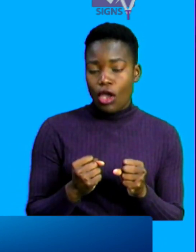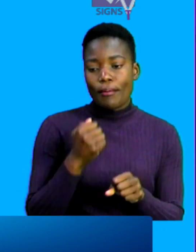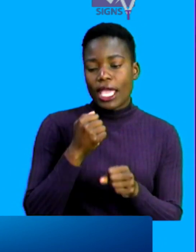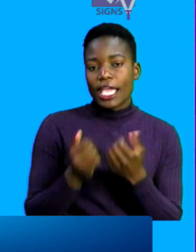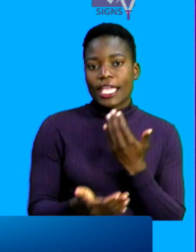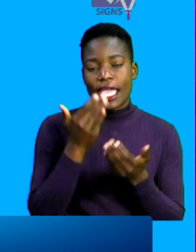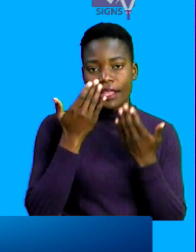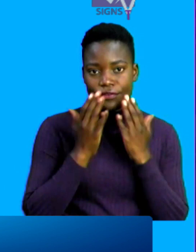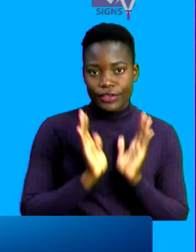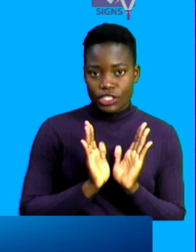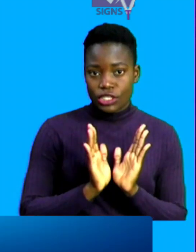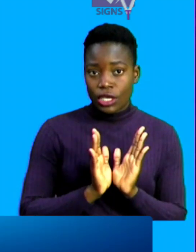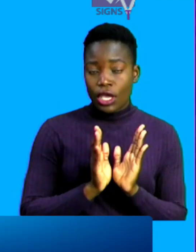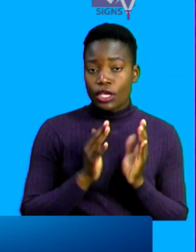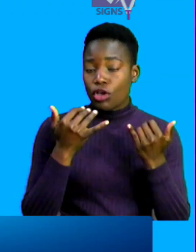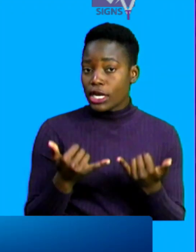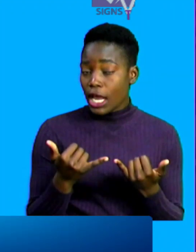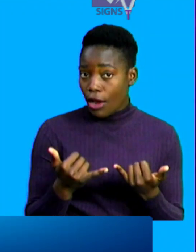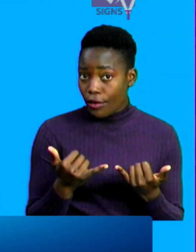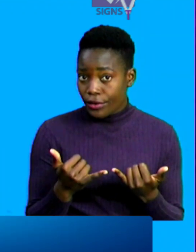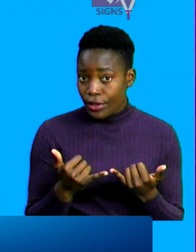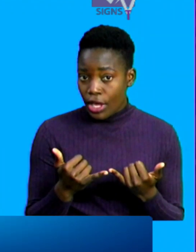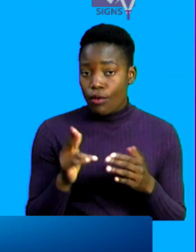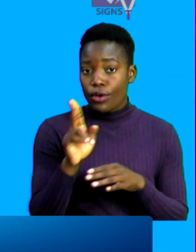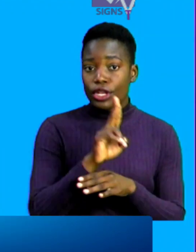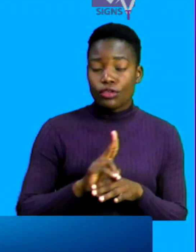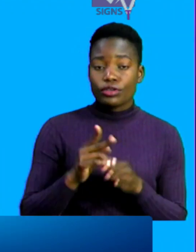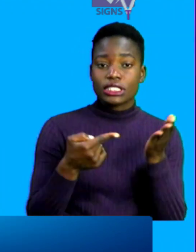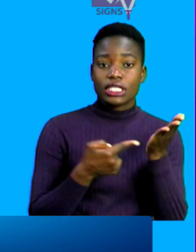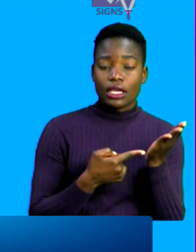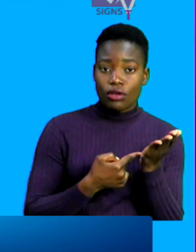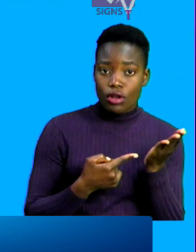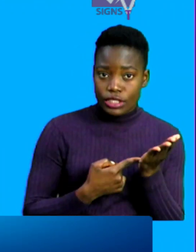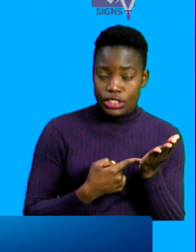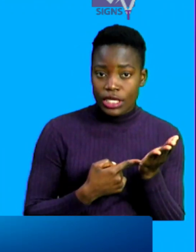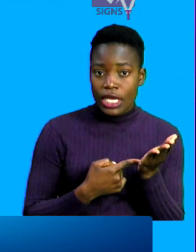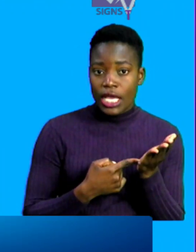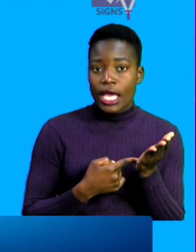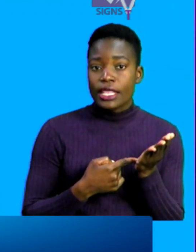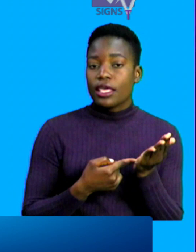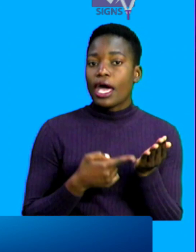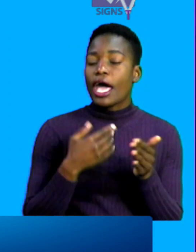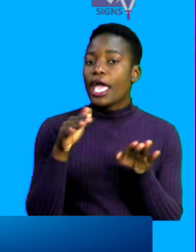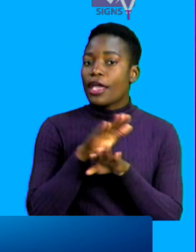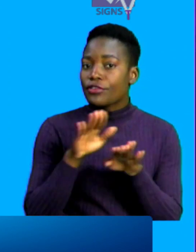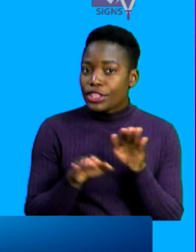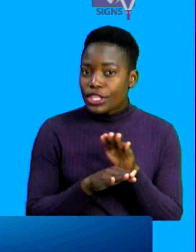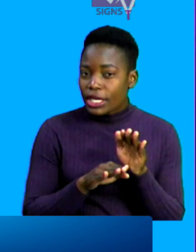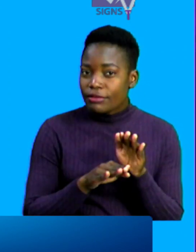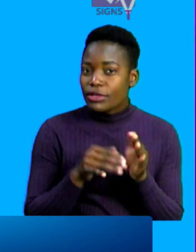yameshughulikiwa. Kadhalika, tutatumia teknolojia ya kuweka shughuli zote za